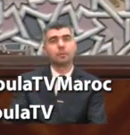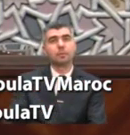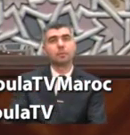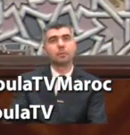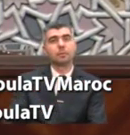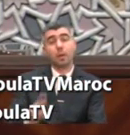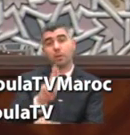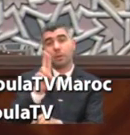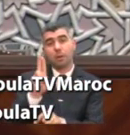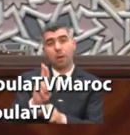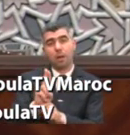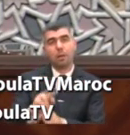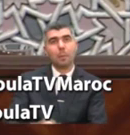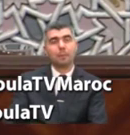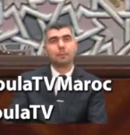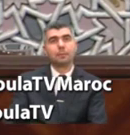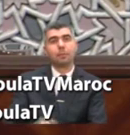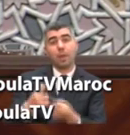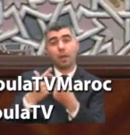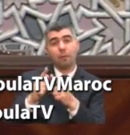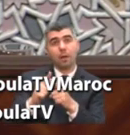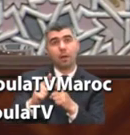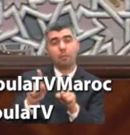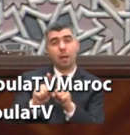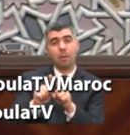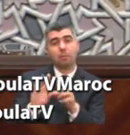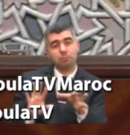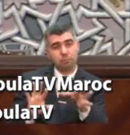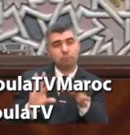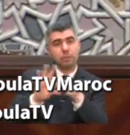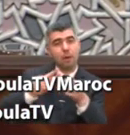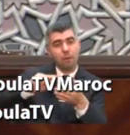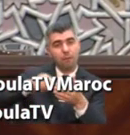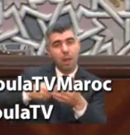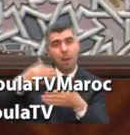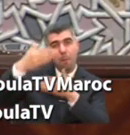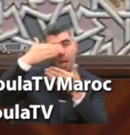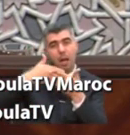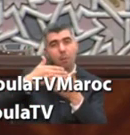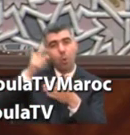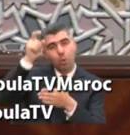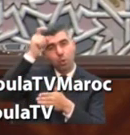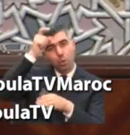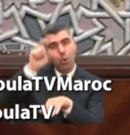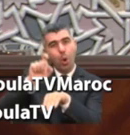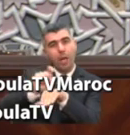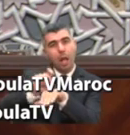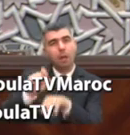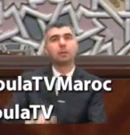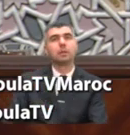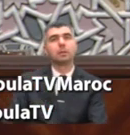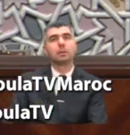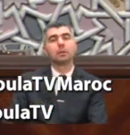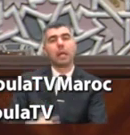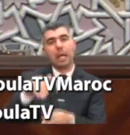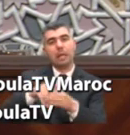نمر للسؤال الموالي، وهو عن العلاقة التجارية بين المغرب وتركيا، للسيدة السادة النواب المحترمين من الفريق الاستقلالي للوحدة